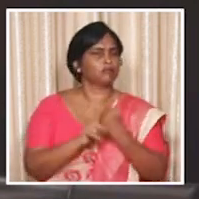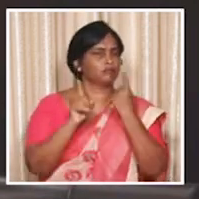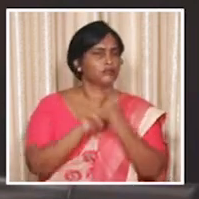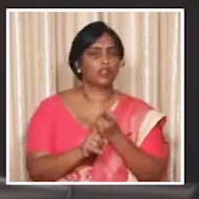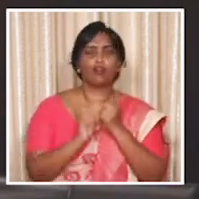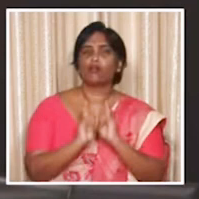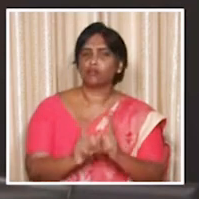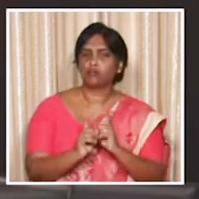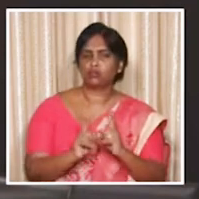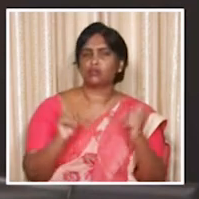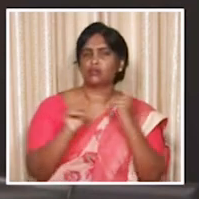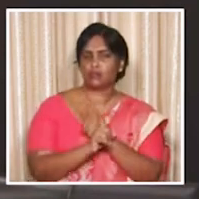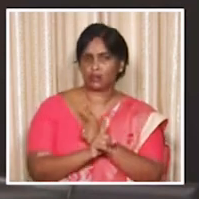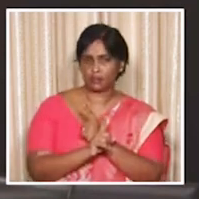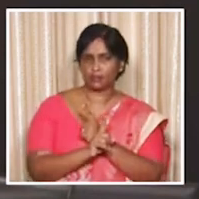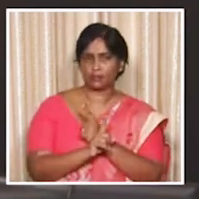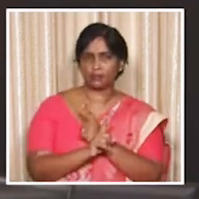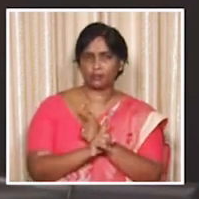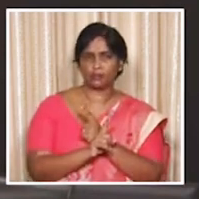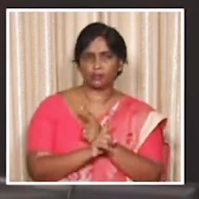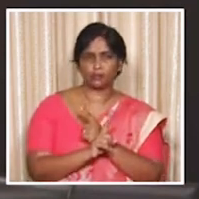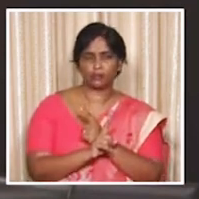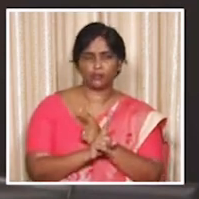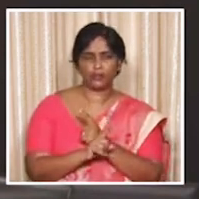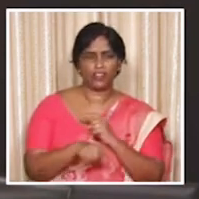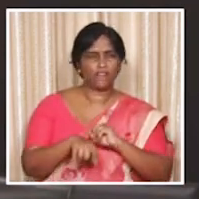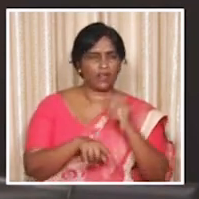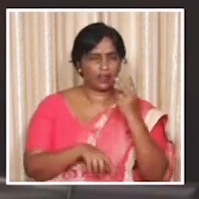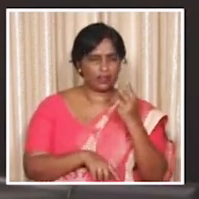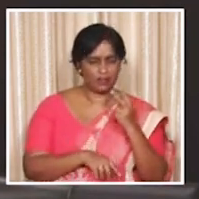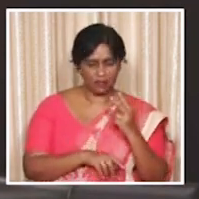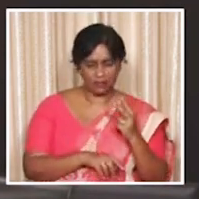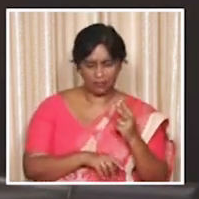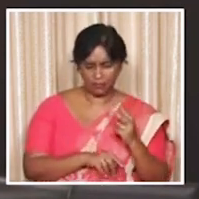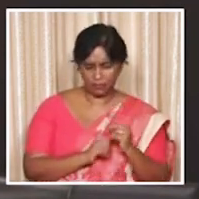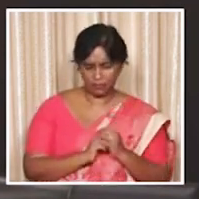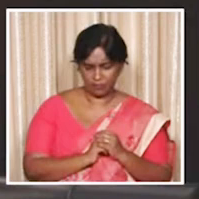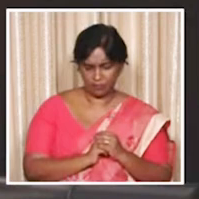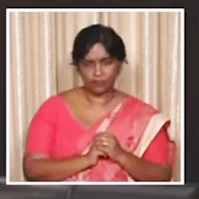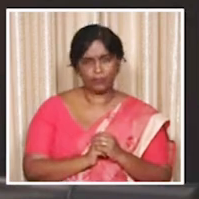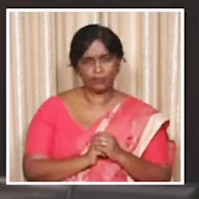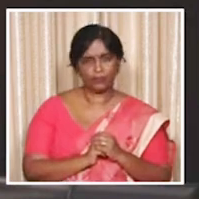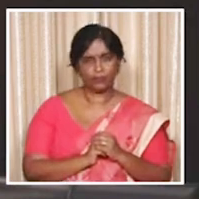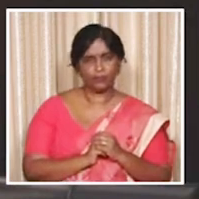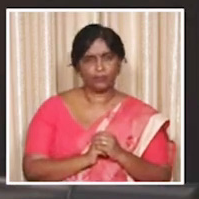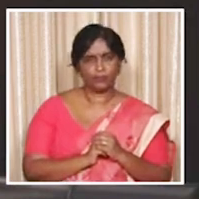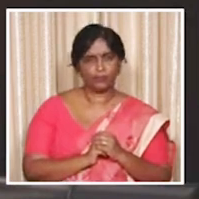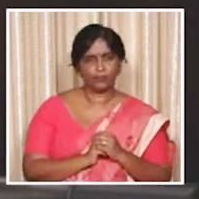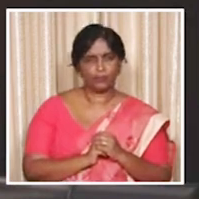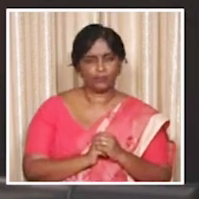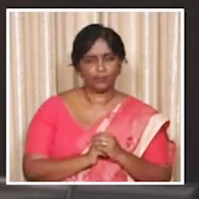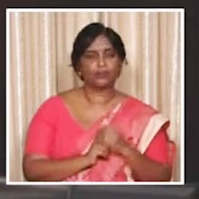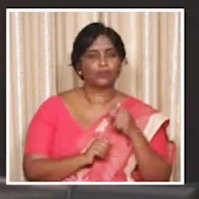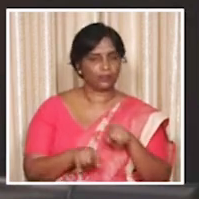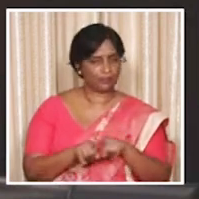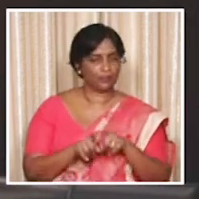එකම පිරිසක් කියන එක. මිනිත්තු දෙකක කාලයක් තියෙනවා. ආ මිනිත්තු දෙකක කාලයක් තියෙනවා. හොඳයි හරි.